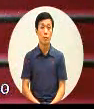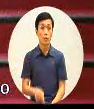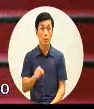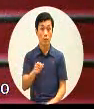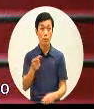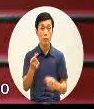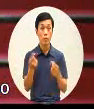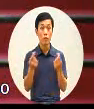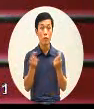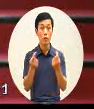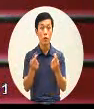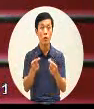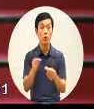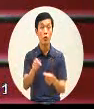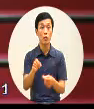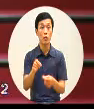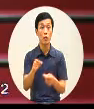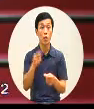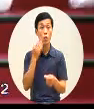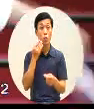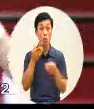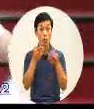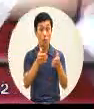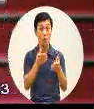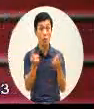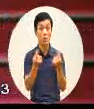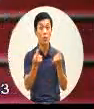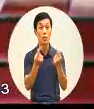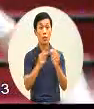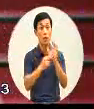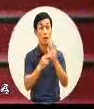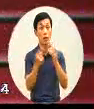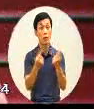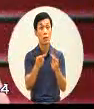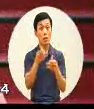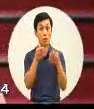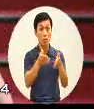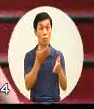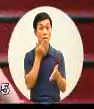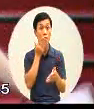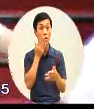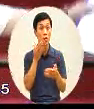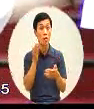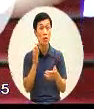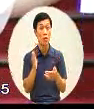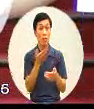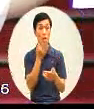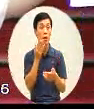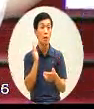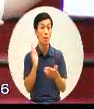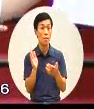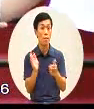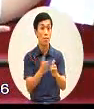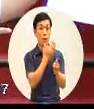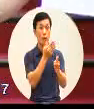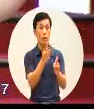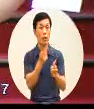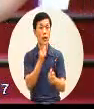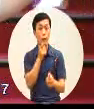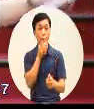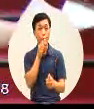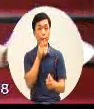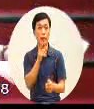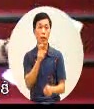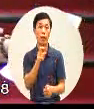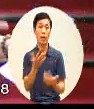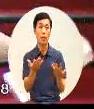时候 A 高你过来拍两个，伊袂爱啦，伊嘛袂爱，爱袂出声啦。你到心态上有一